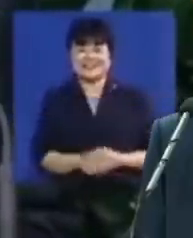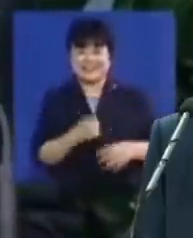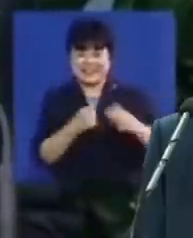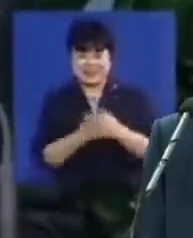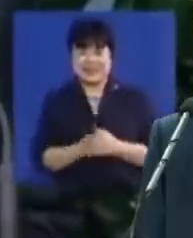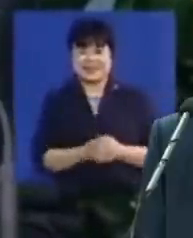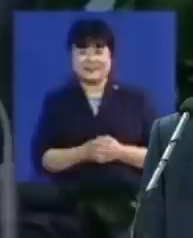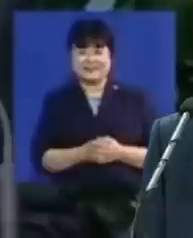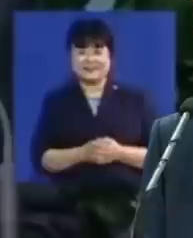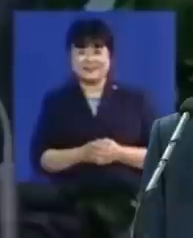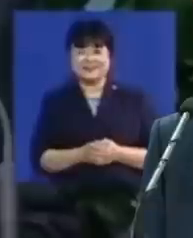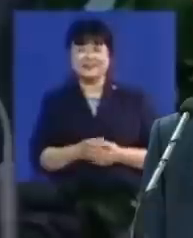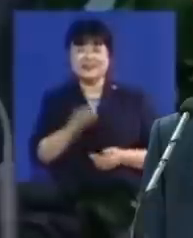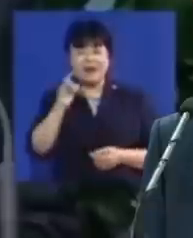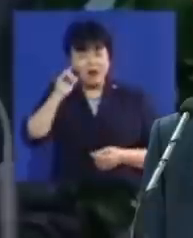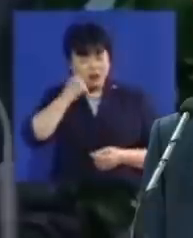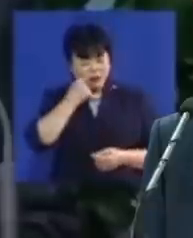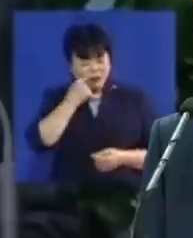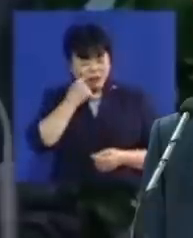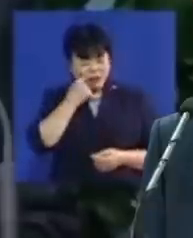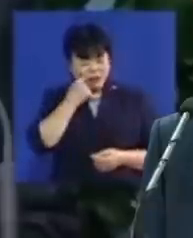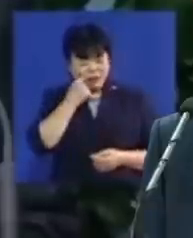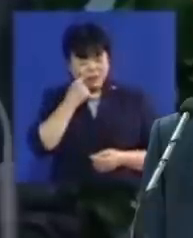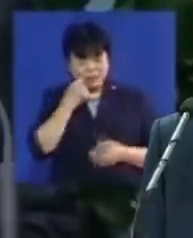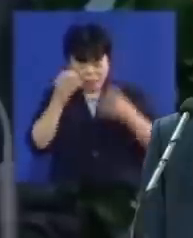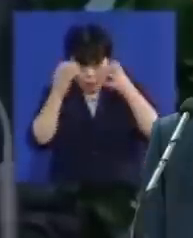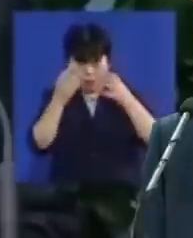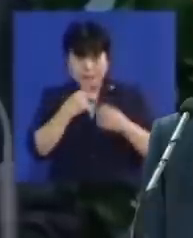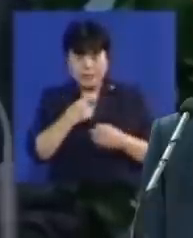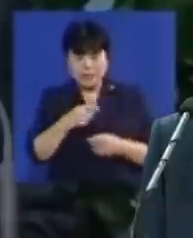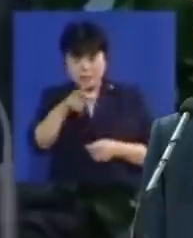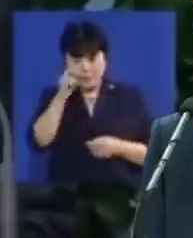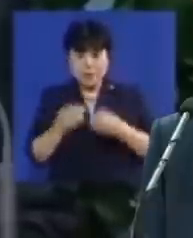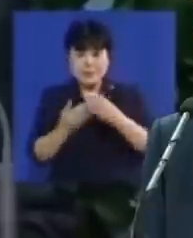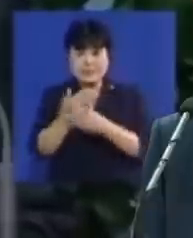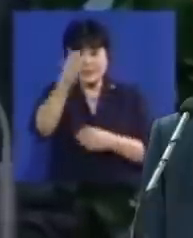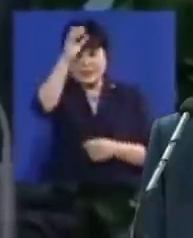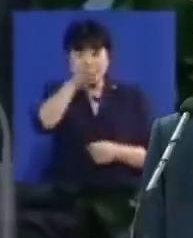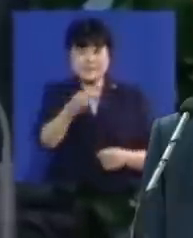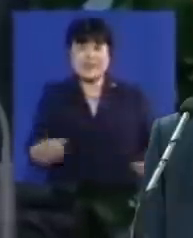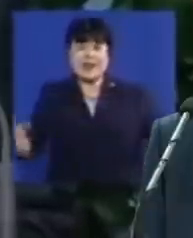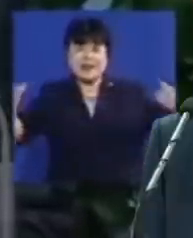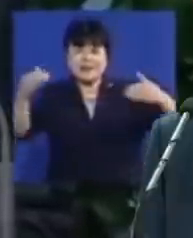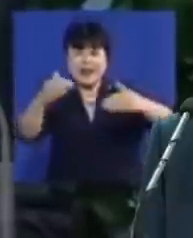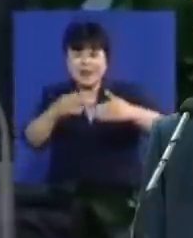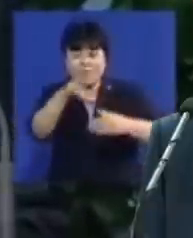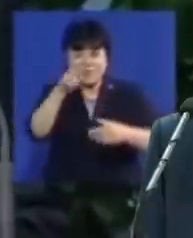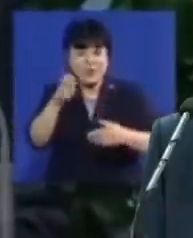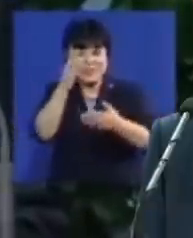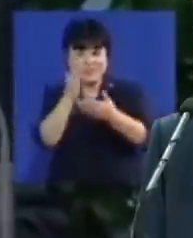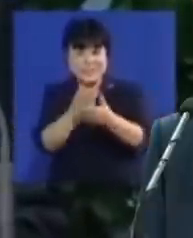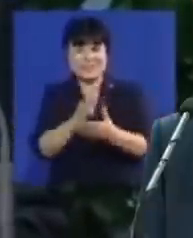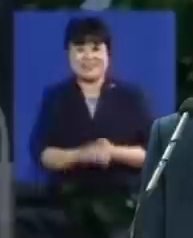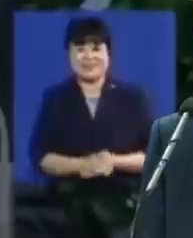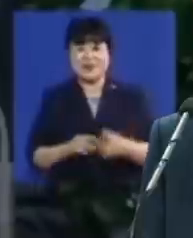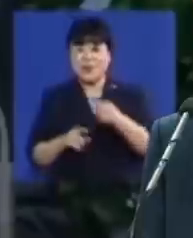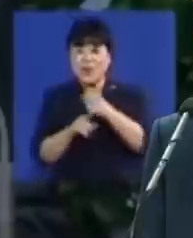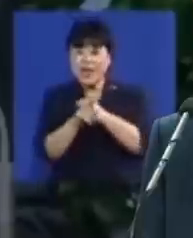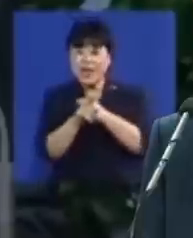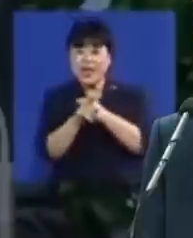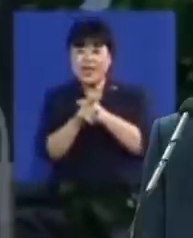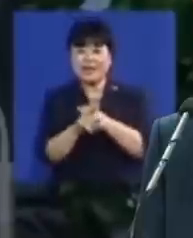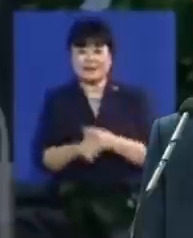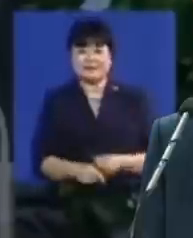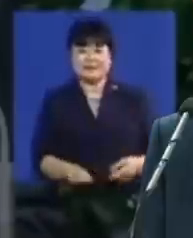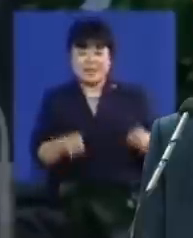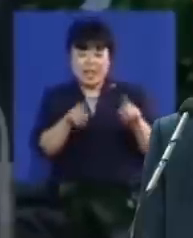그러므로 아주 어려운 시련을 당해서 미워할 사람이 생겨도 십자가를 끌어안고 미워하지 마십시오. 왜냐하면